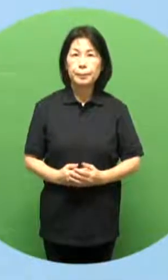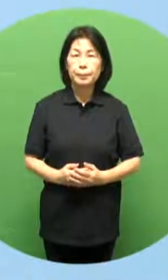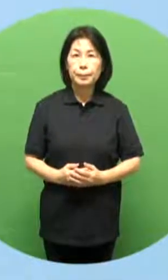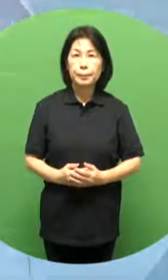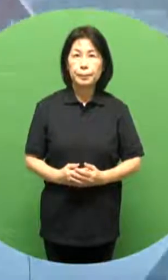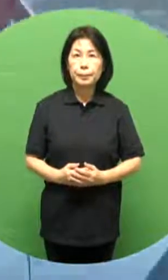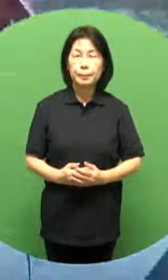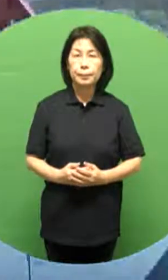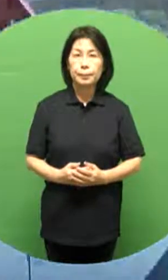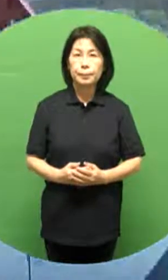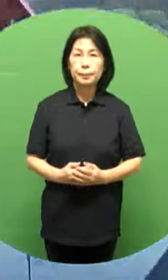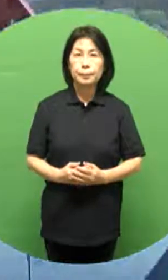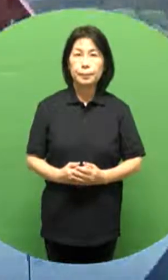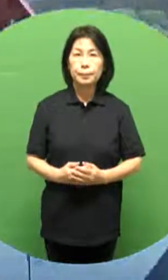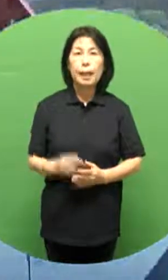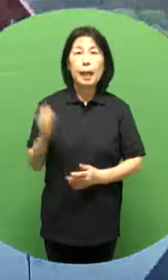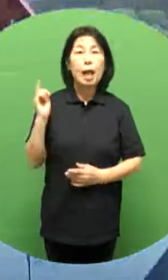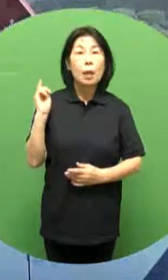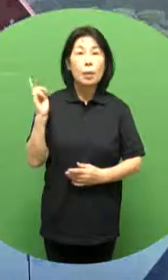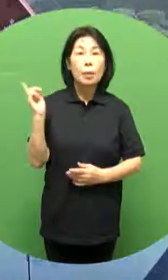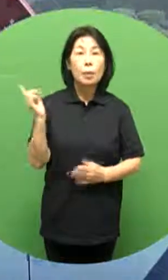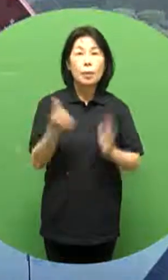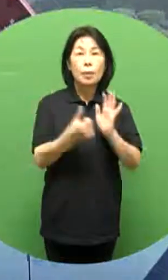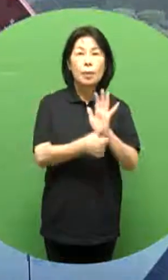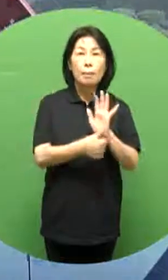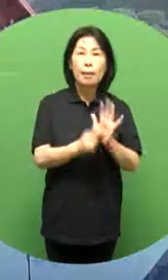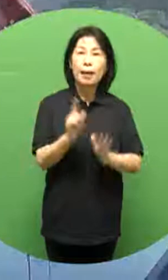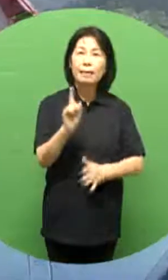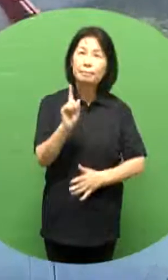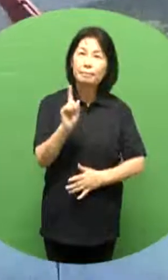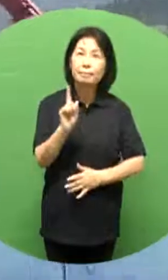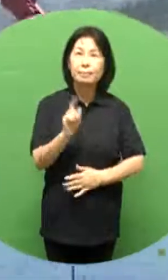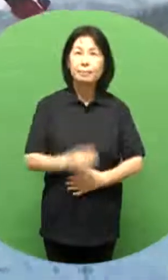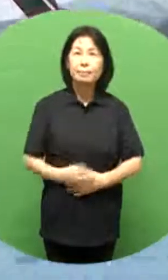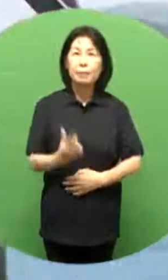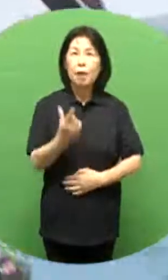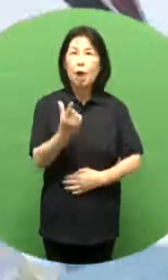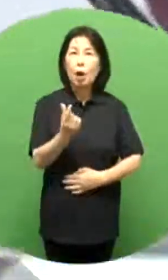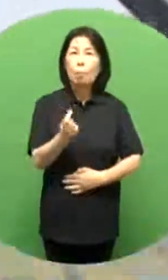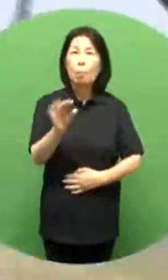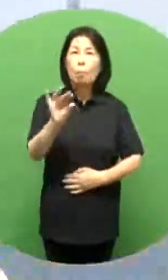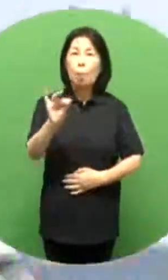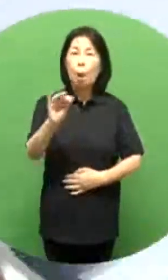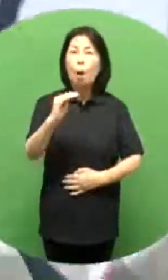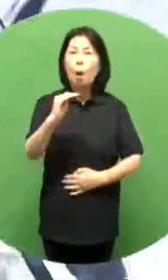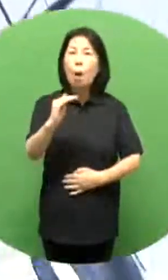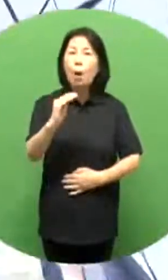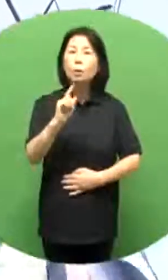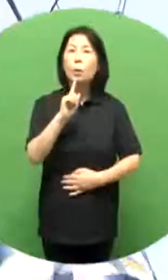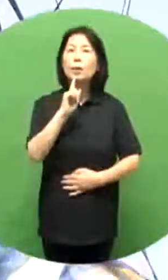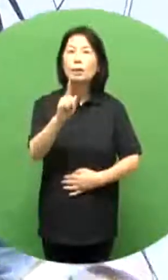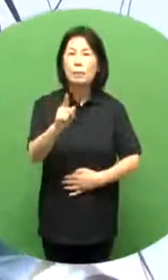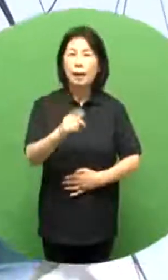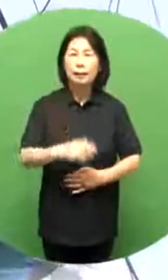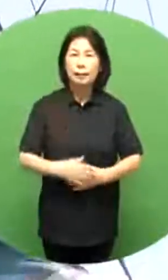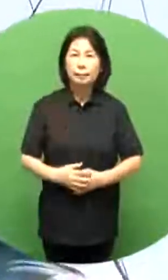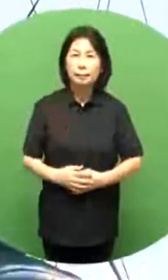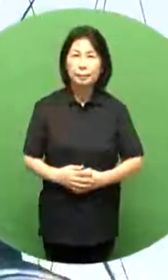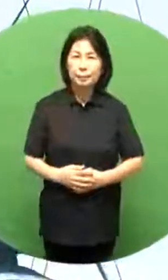。 この子の名前はもっこって言います